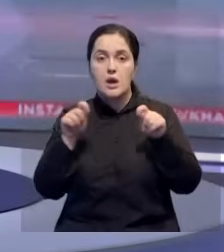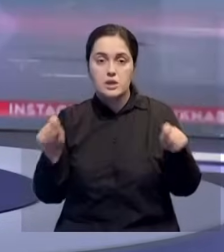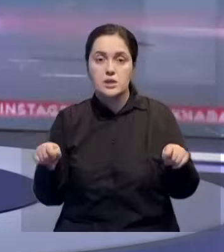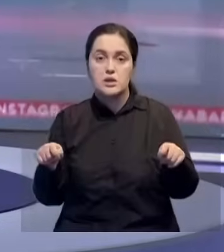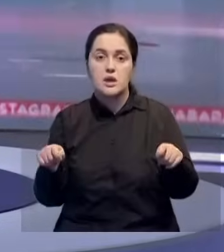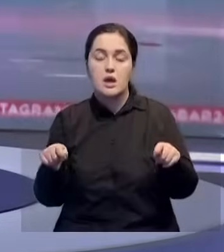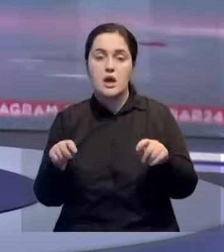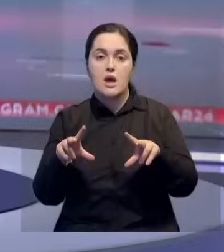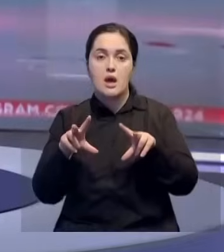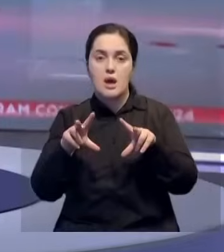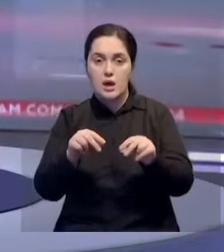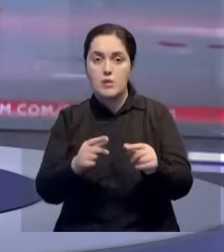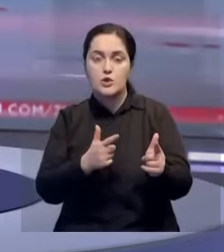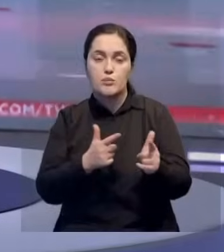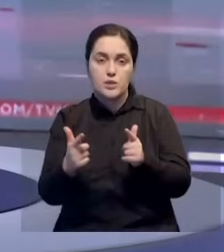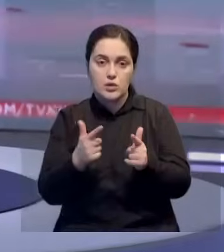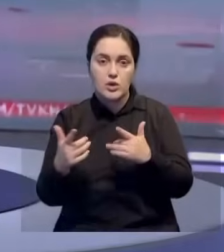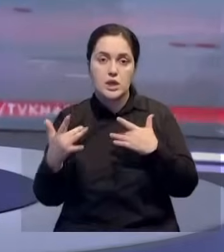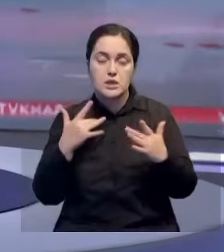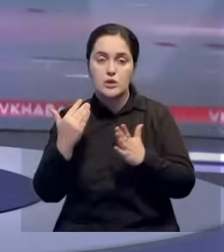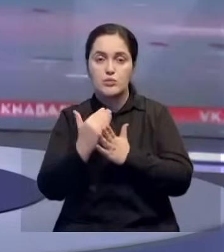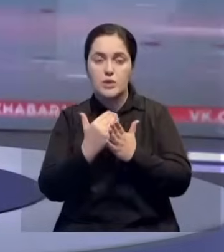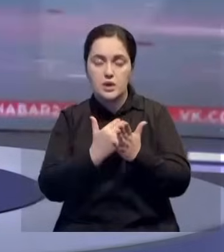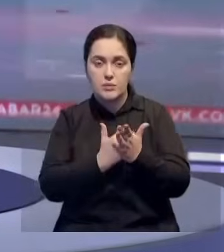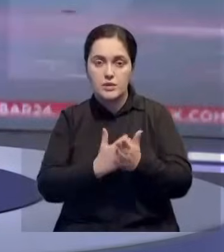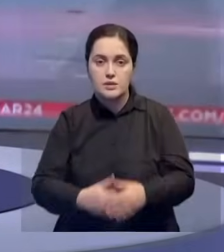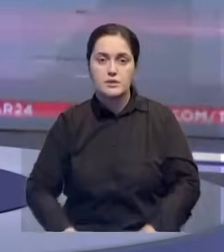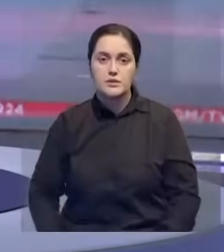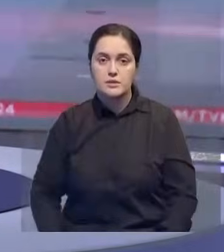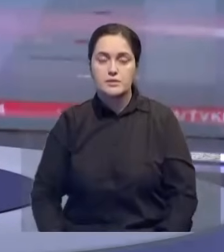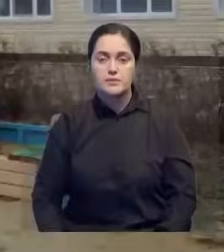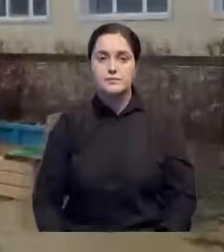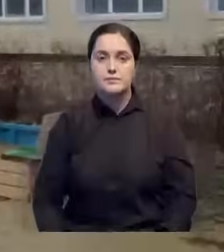торжественному открытию местные коллективы обещают подготовить концертную программу.